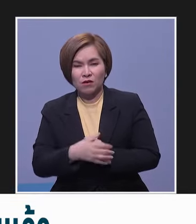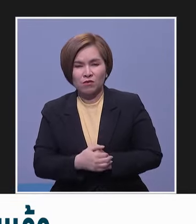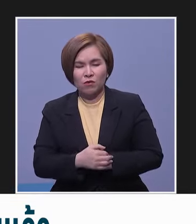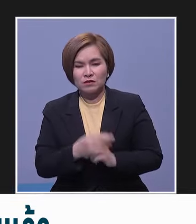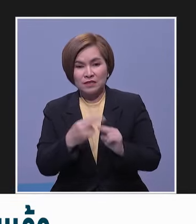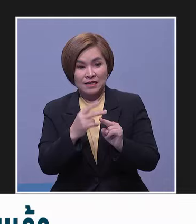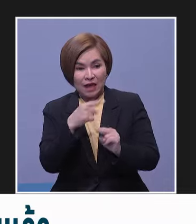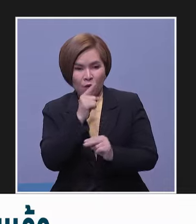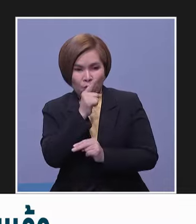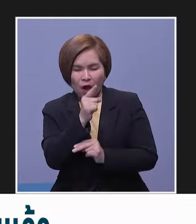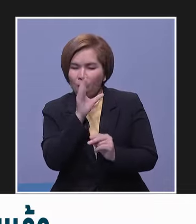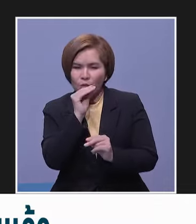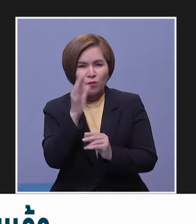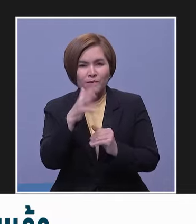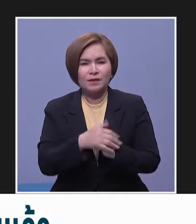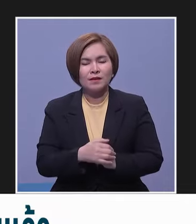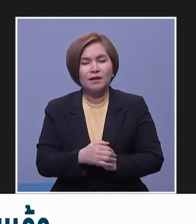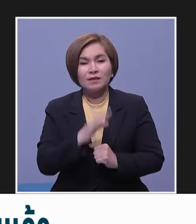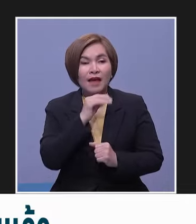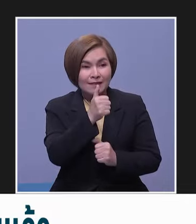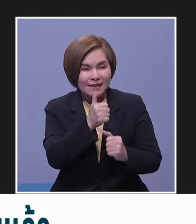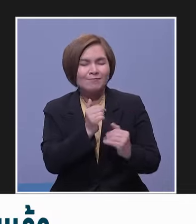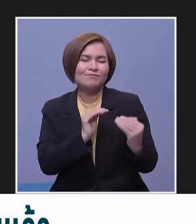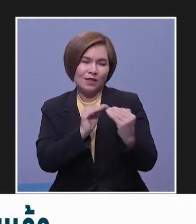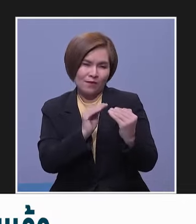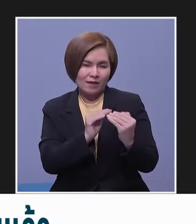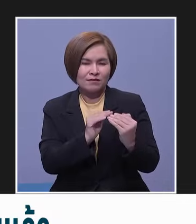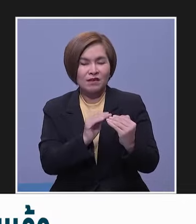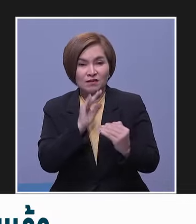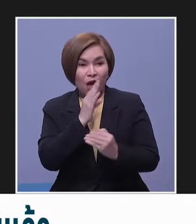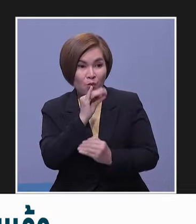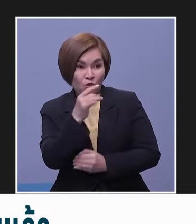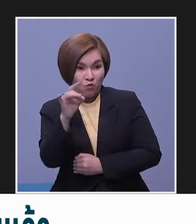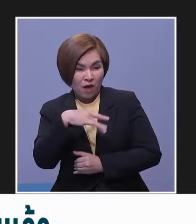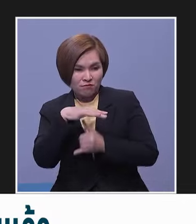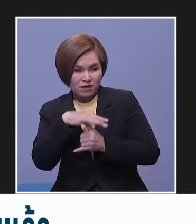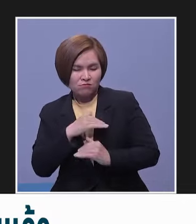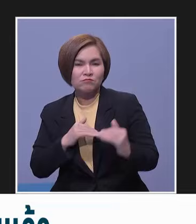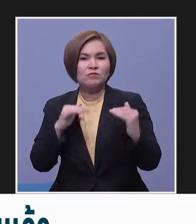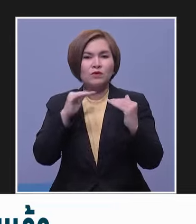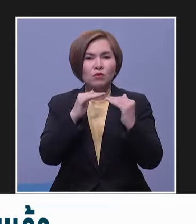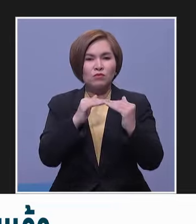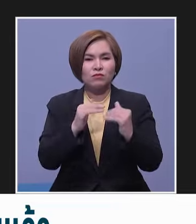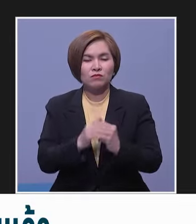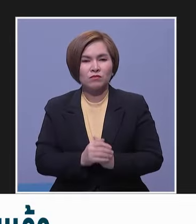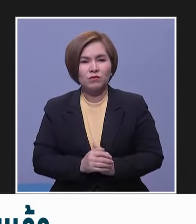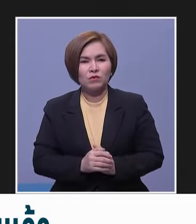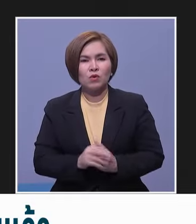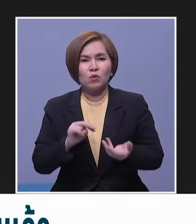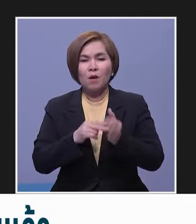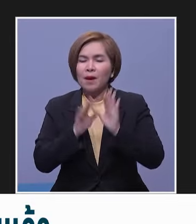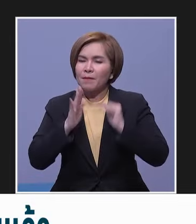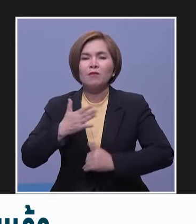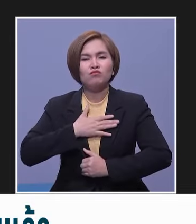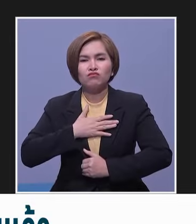ฮะเมื่อสุภาพมาเราก็สุภาพกลับนะครับเมื่อแรงมาเราก็แรงกลับอย่างนี้เป็นสไตล์ของกิติ